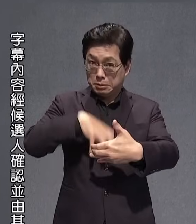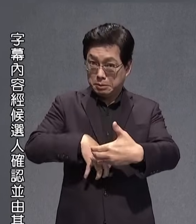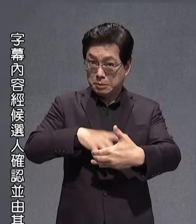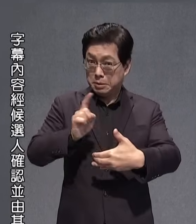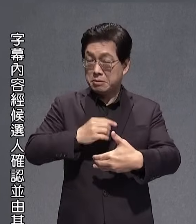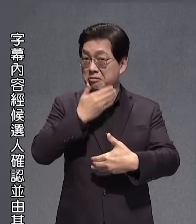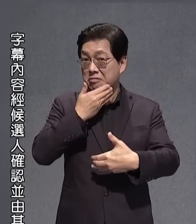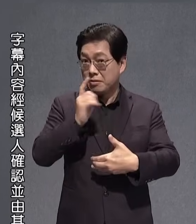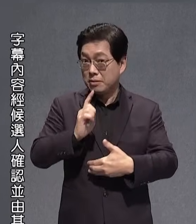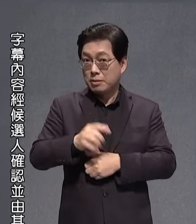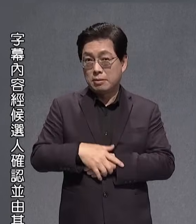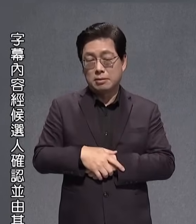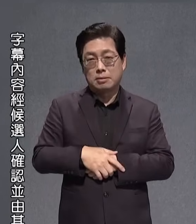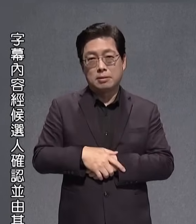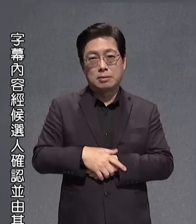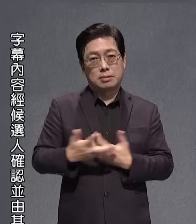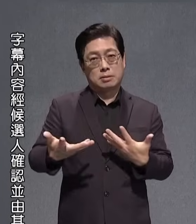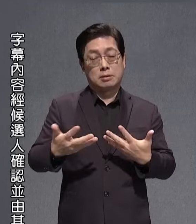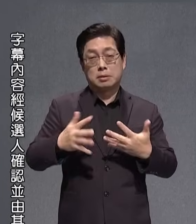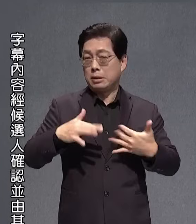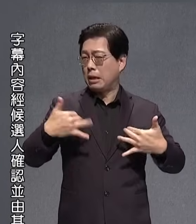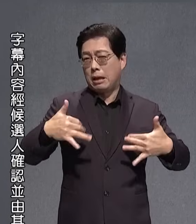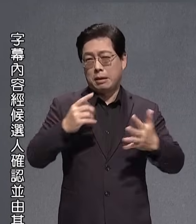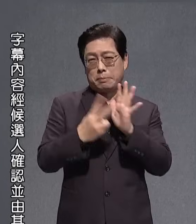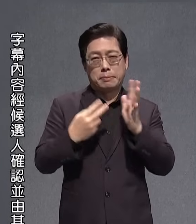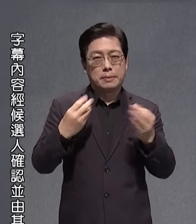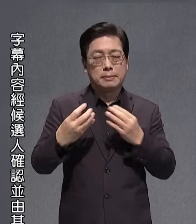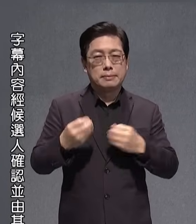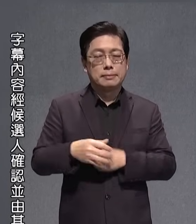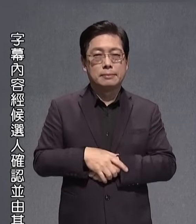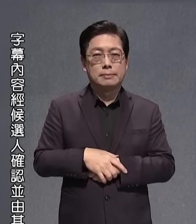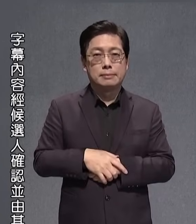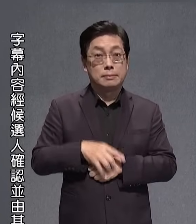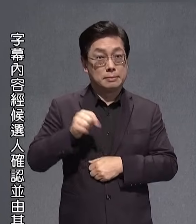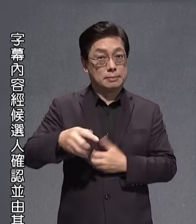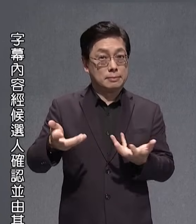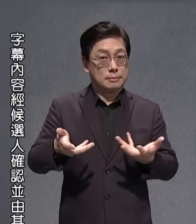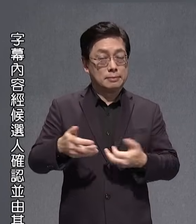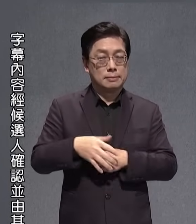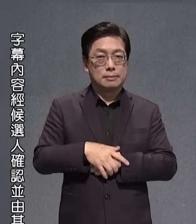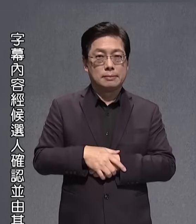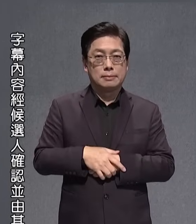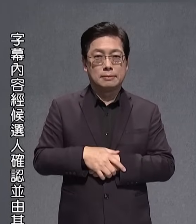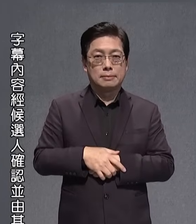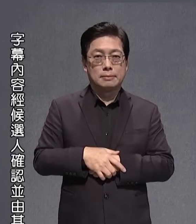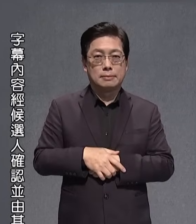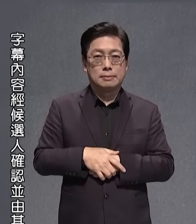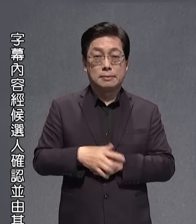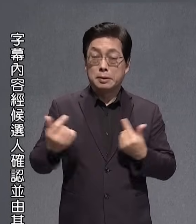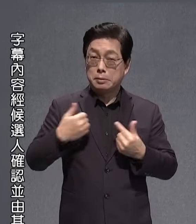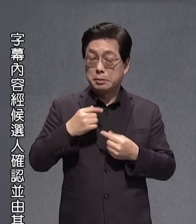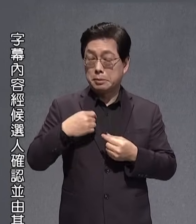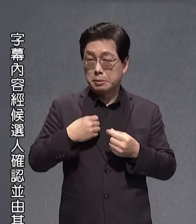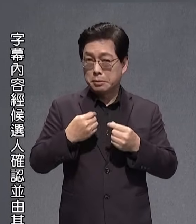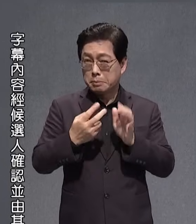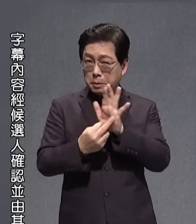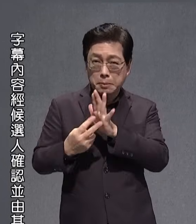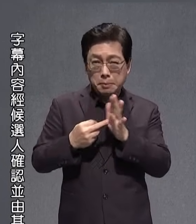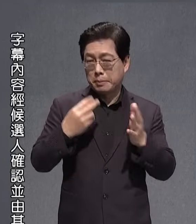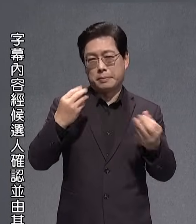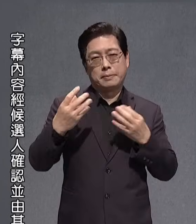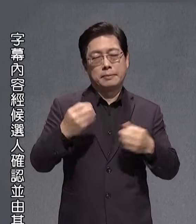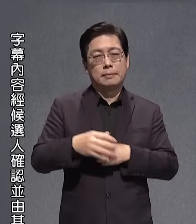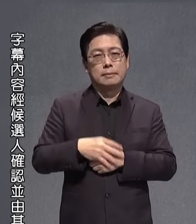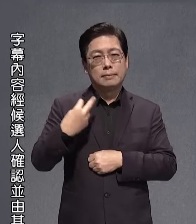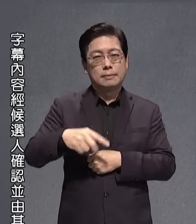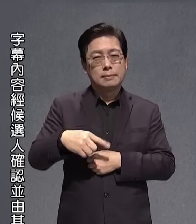挂挂？勾结，即马还讲袂清楚，啊，这个案，嘛无你只一个头绪， 说嘞，